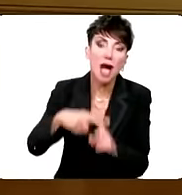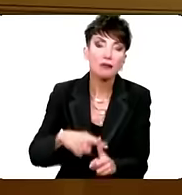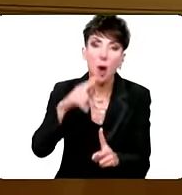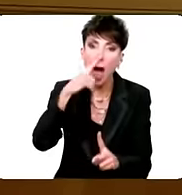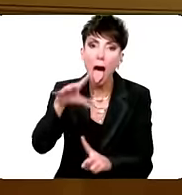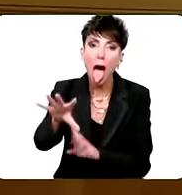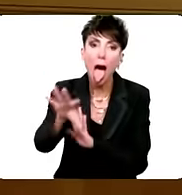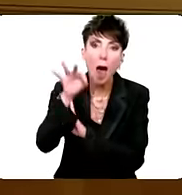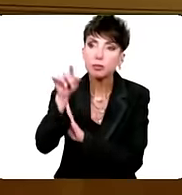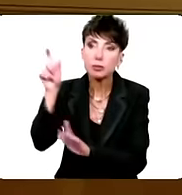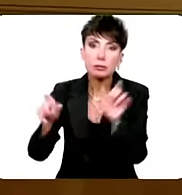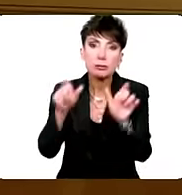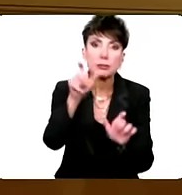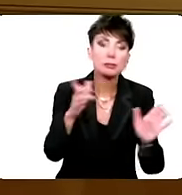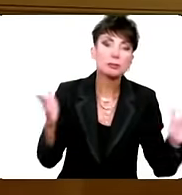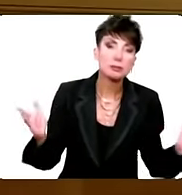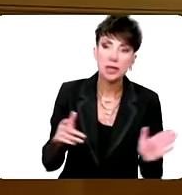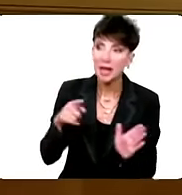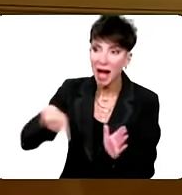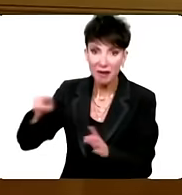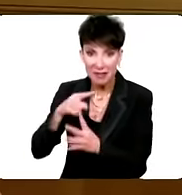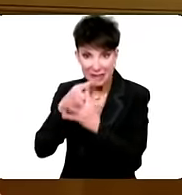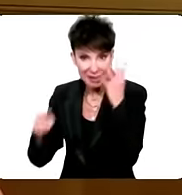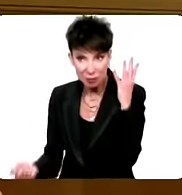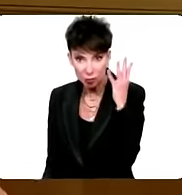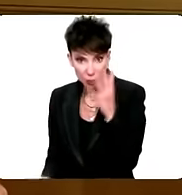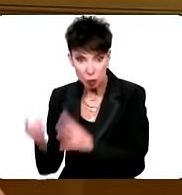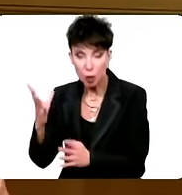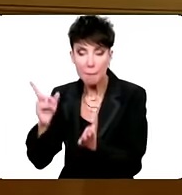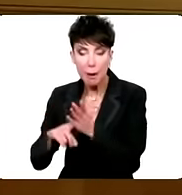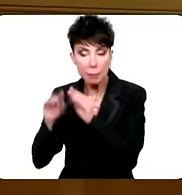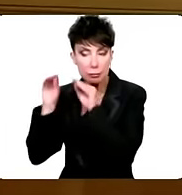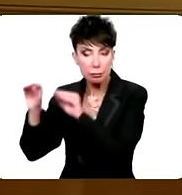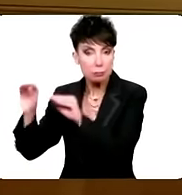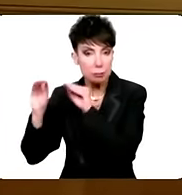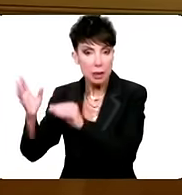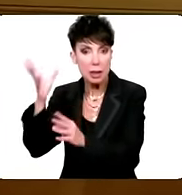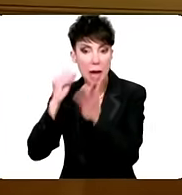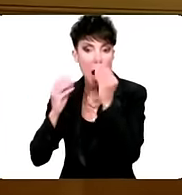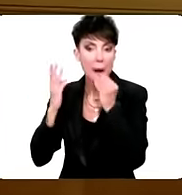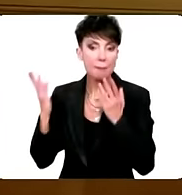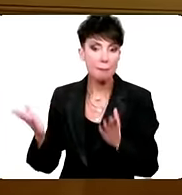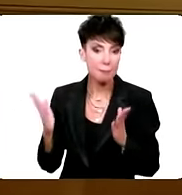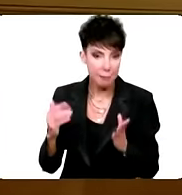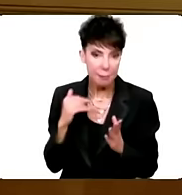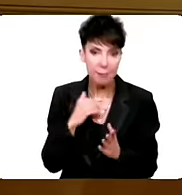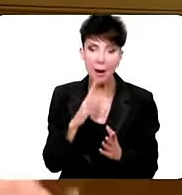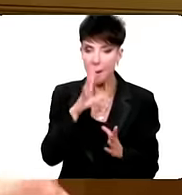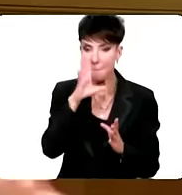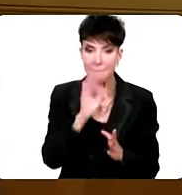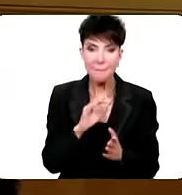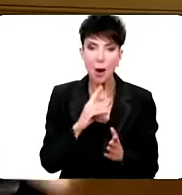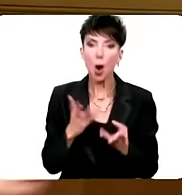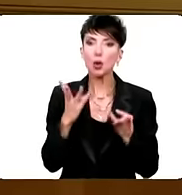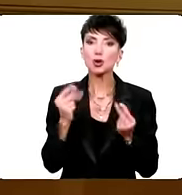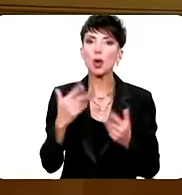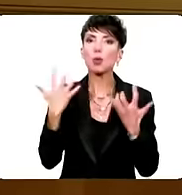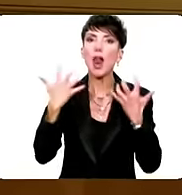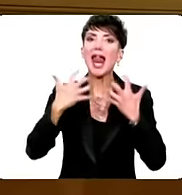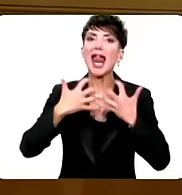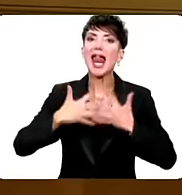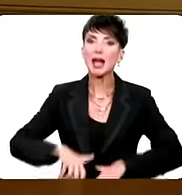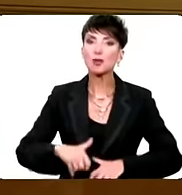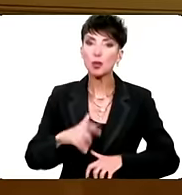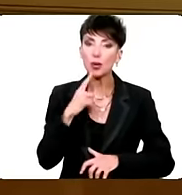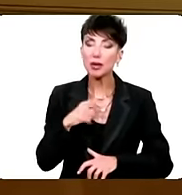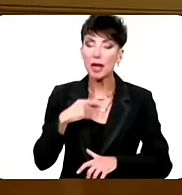Οφείλουν να μάθουν οι ευρωβουλευτές όμως. Mm. Και επειδή κανείς δεν εκλέγεται ειδικός και ειδήμων στον τρόπο λειτουργίας του Ευρωκοινοβουλίου, πρέπει να μάθουν γρήγορα, ειδικά οι